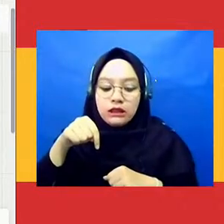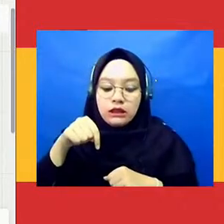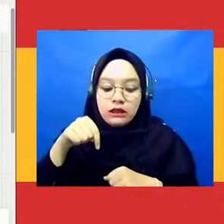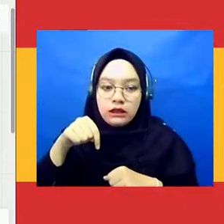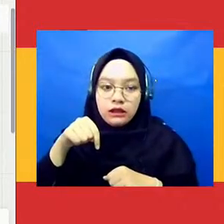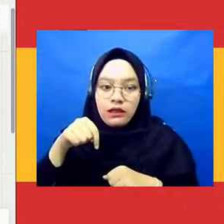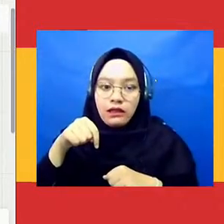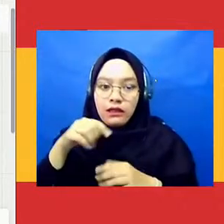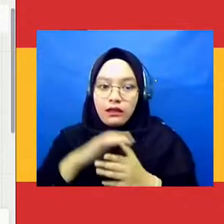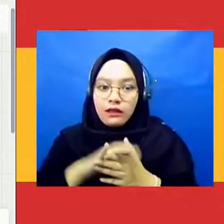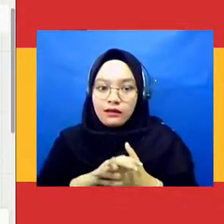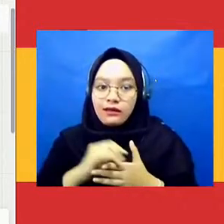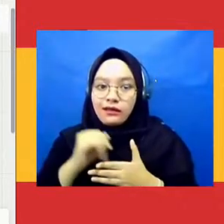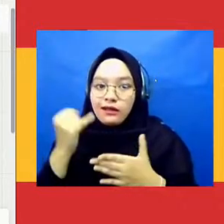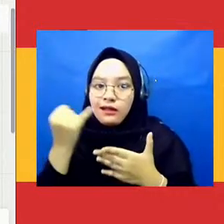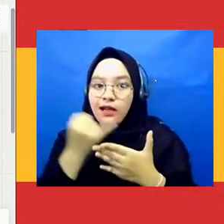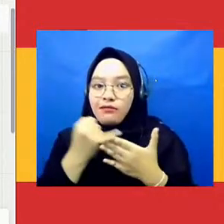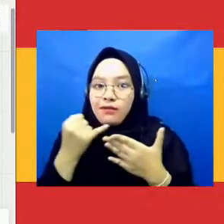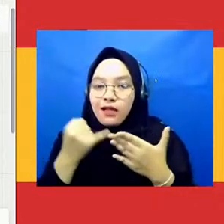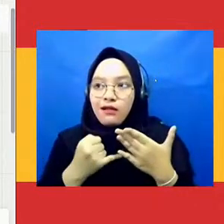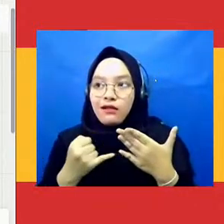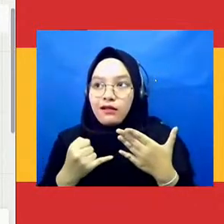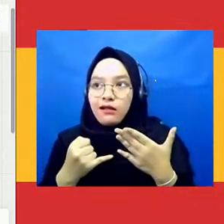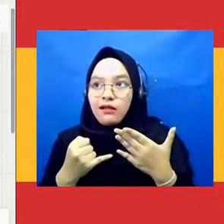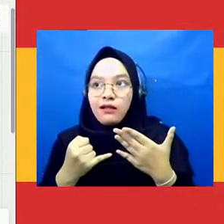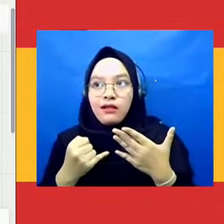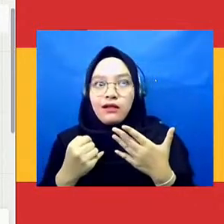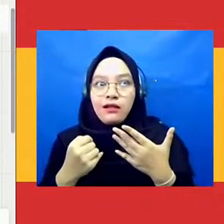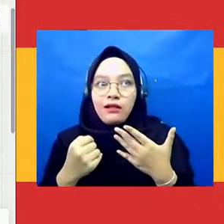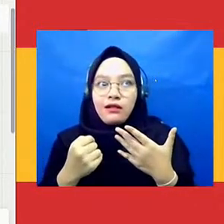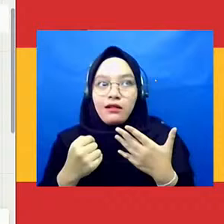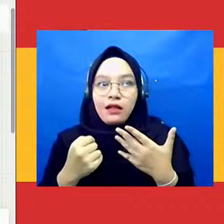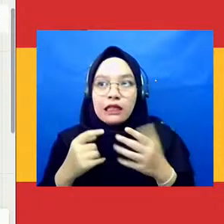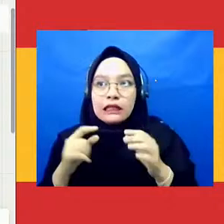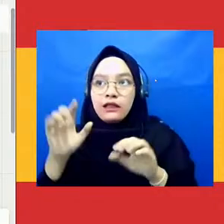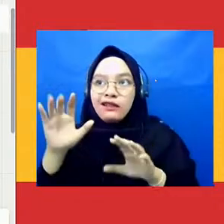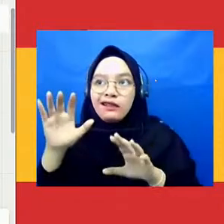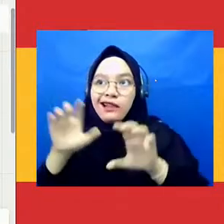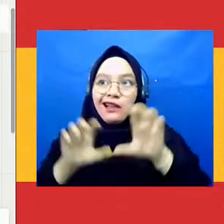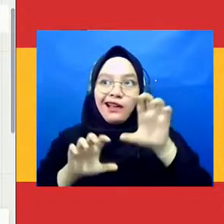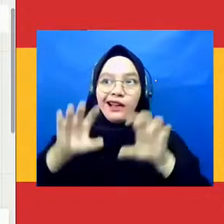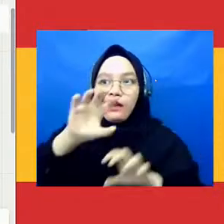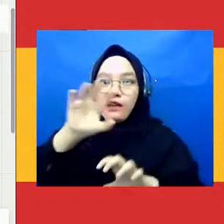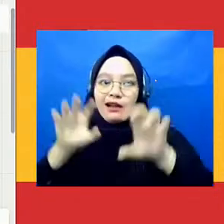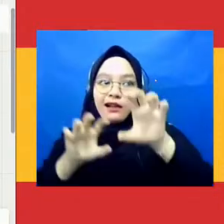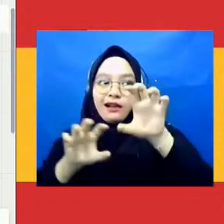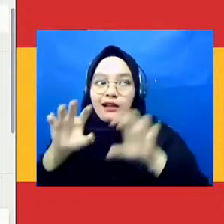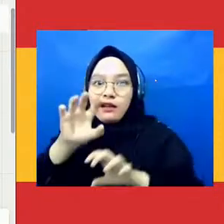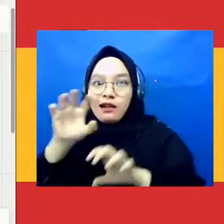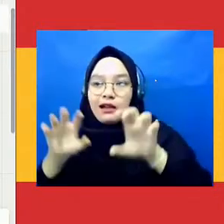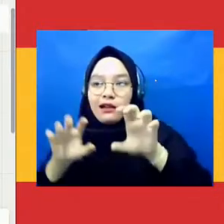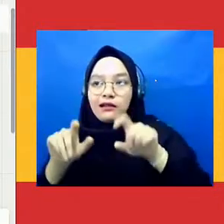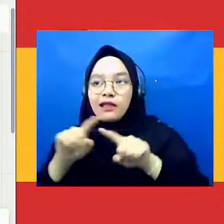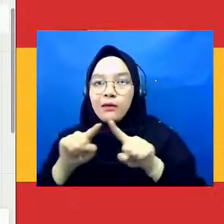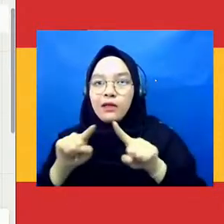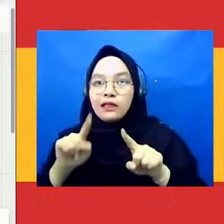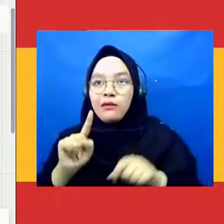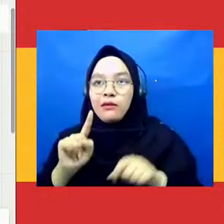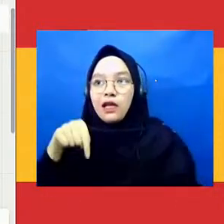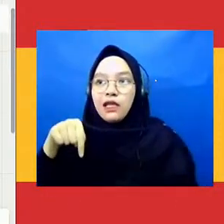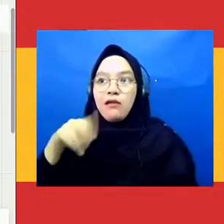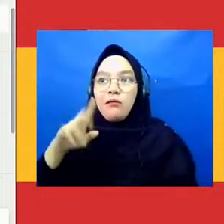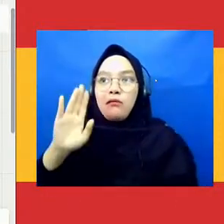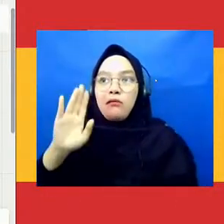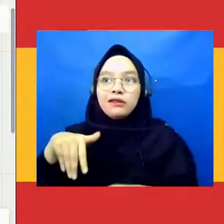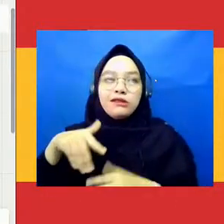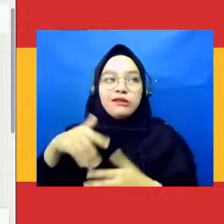gambarnya saja yang bergerak-gerak ya, harusnya diiringi dengan diskusi juga. Tapi karena ini cuman demo, karena kita